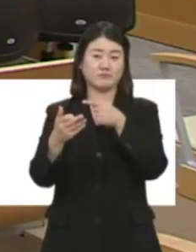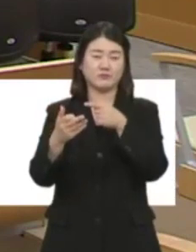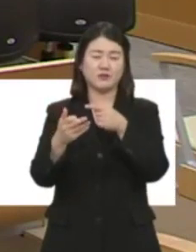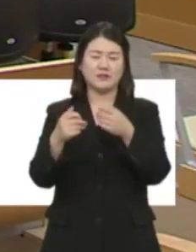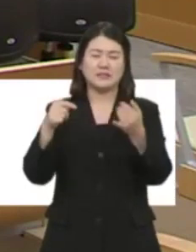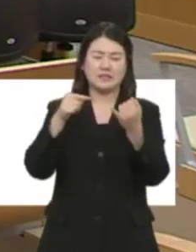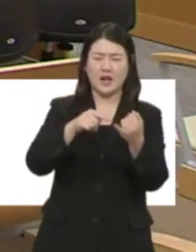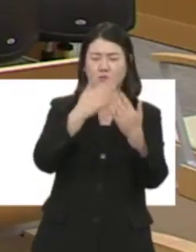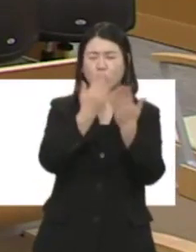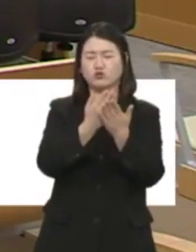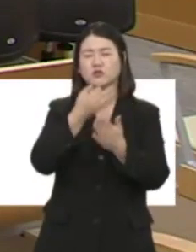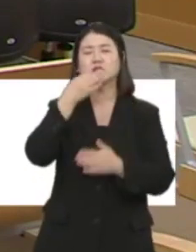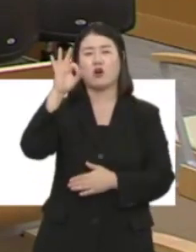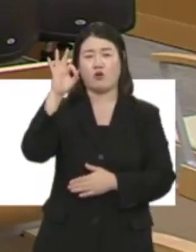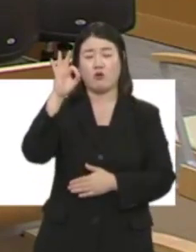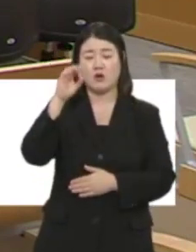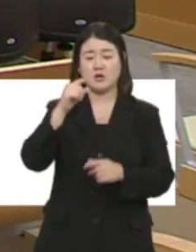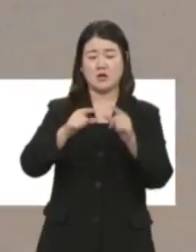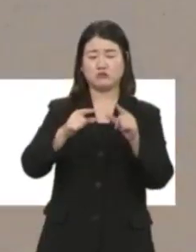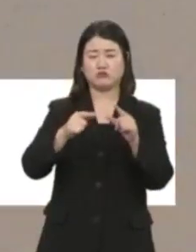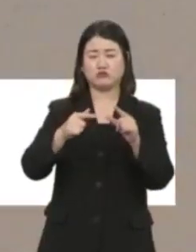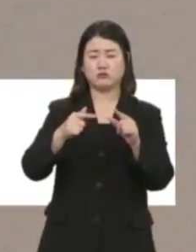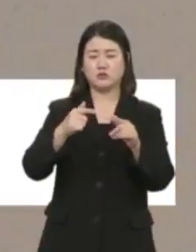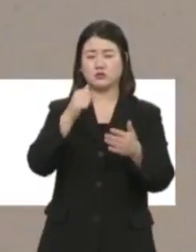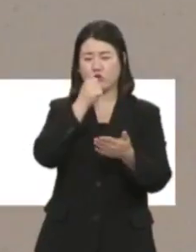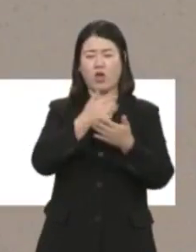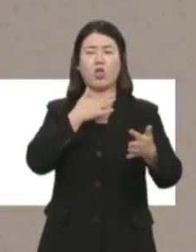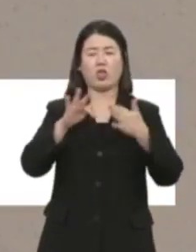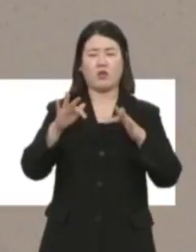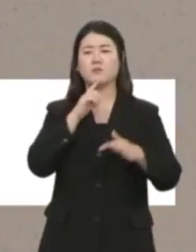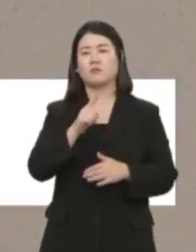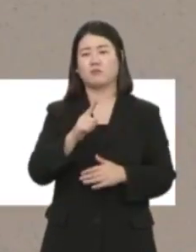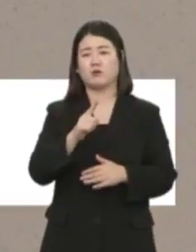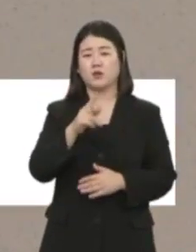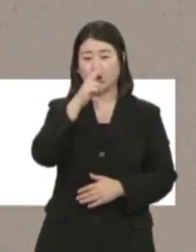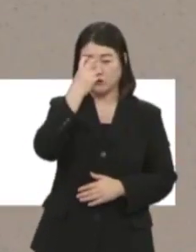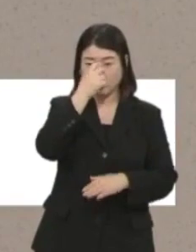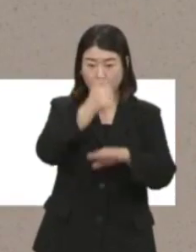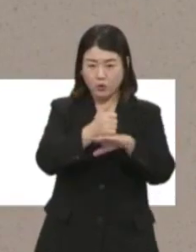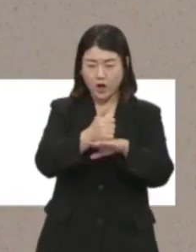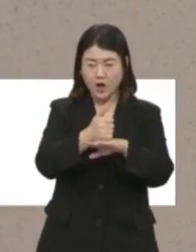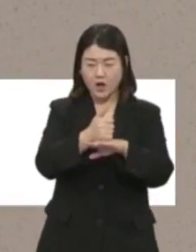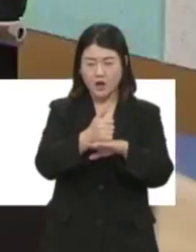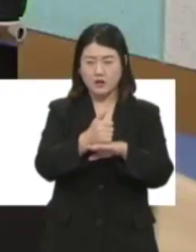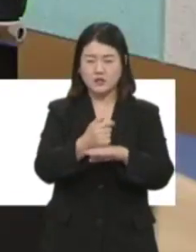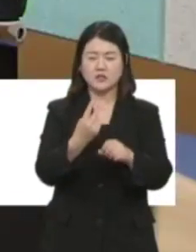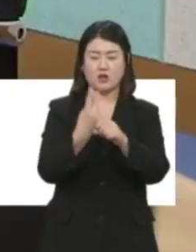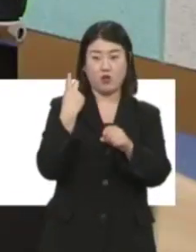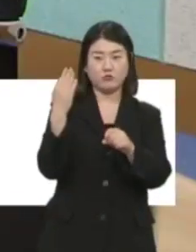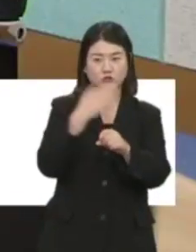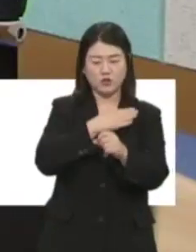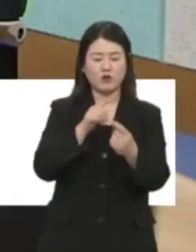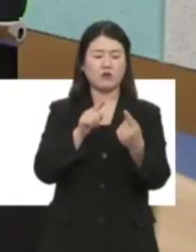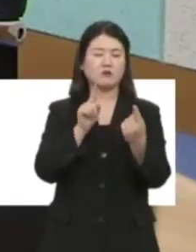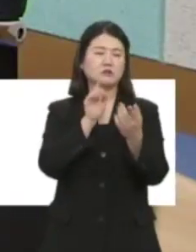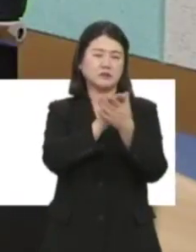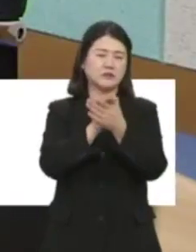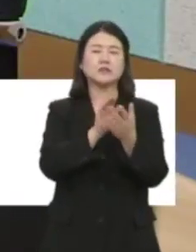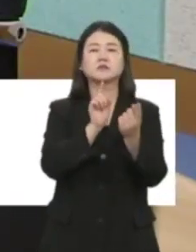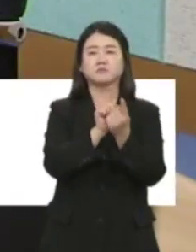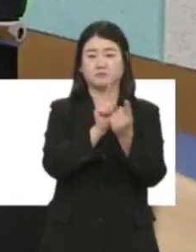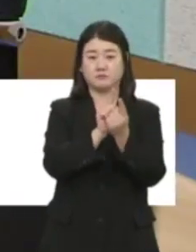사례 사실은 인정했지만 일부 범행 경우에는 부인했습니다 검찰 수사 결과 a양은 2년 전부터 비양과